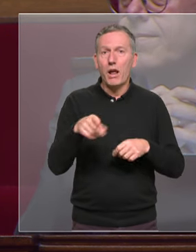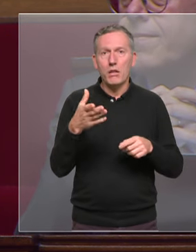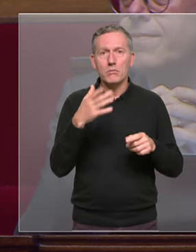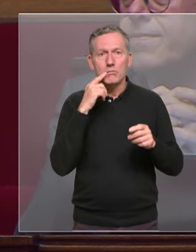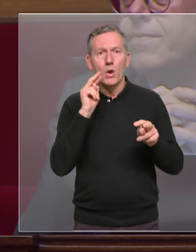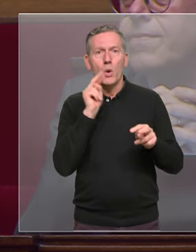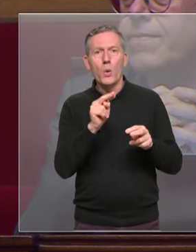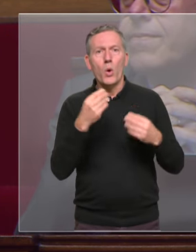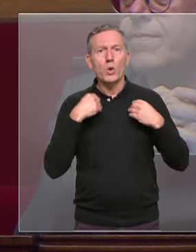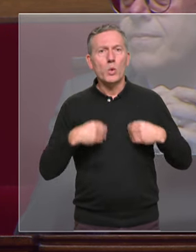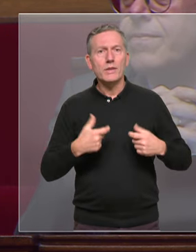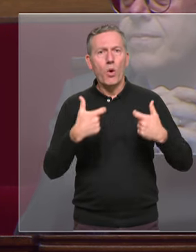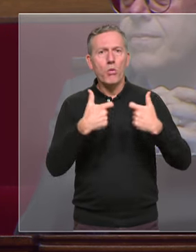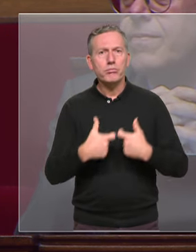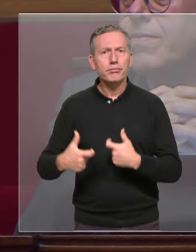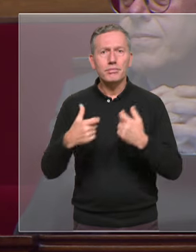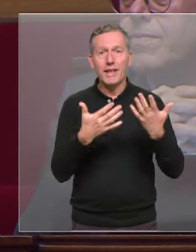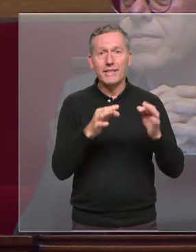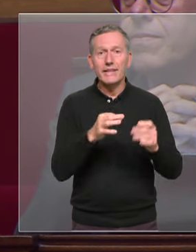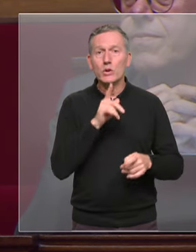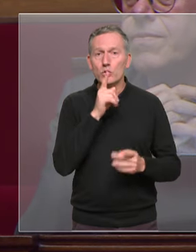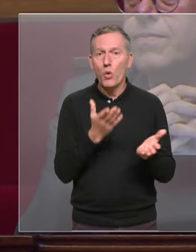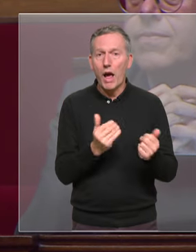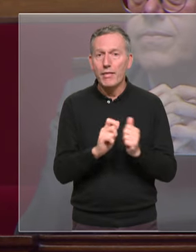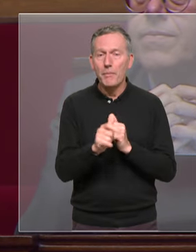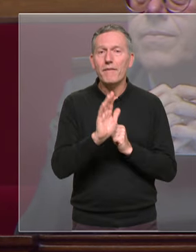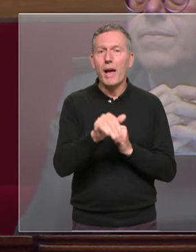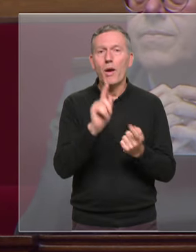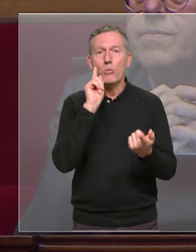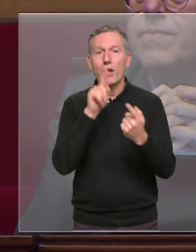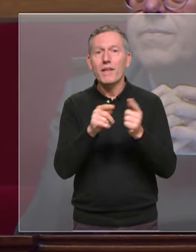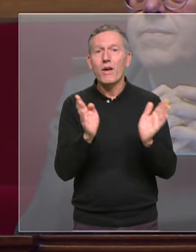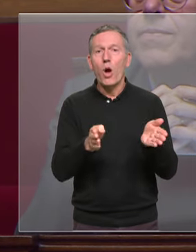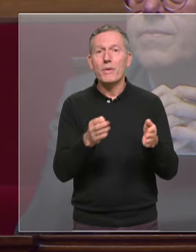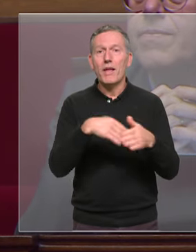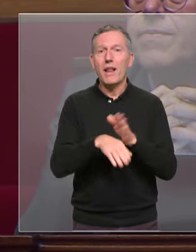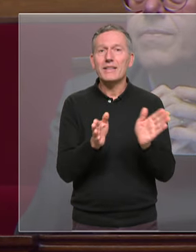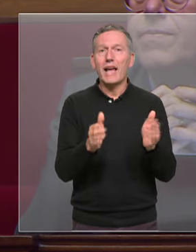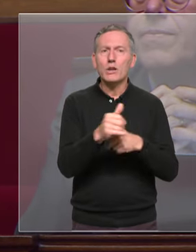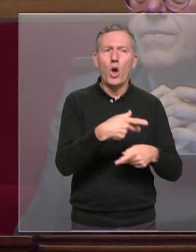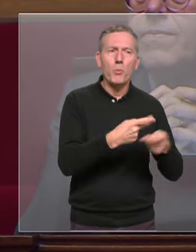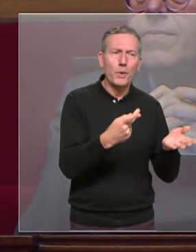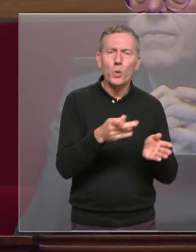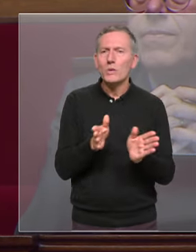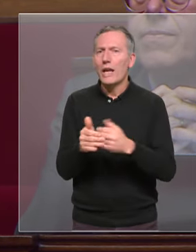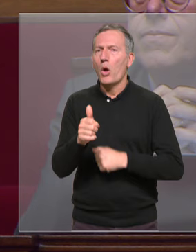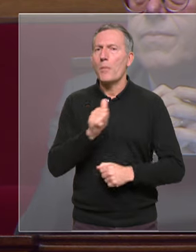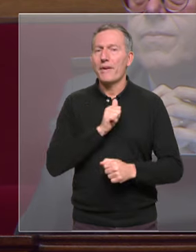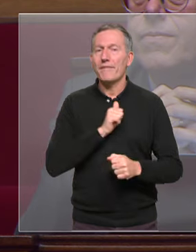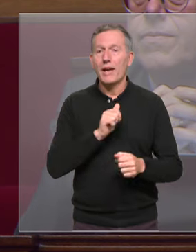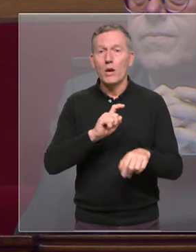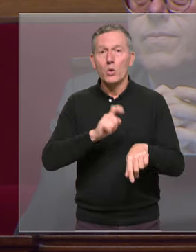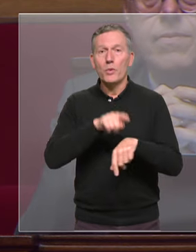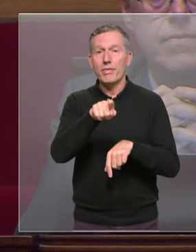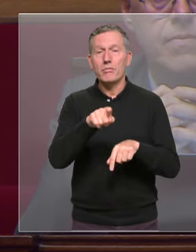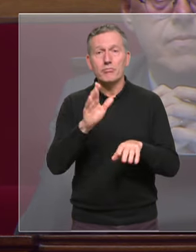consultation après 10 jours d'attente en vue d'une hospitalisation dans le secteur privé ou public. Dès que vous avez été